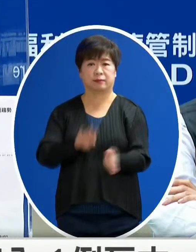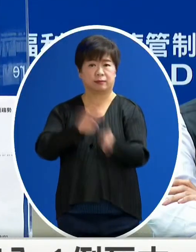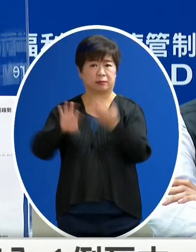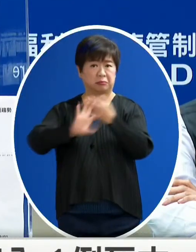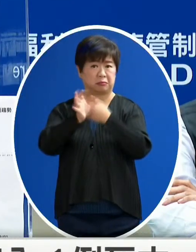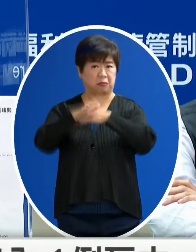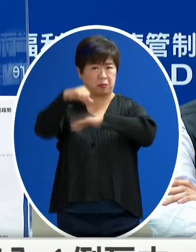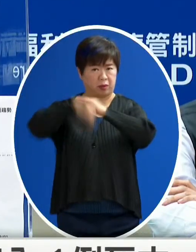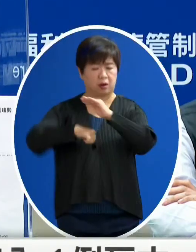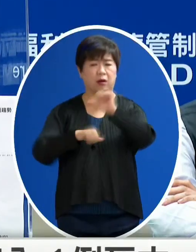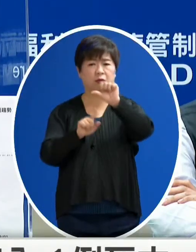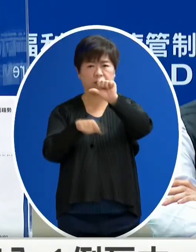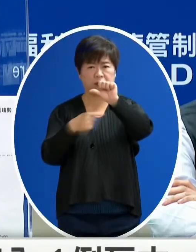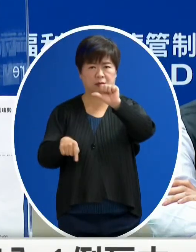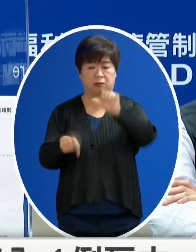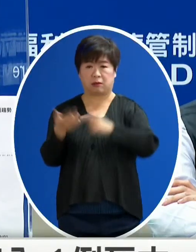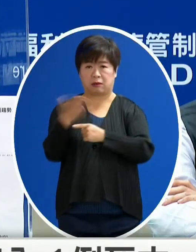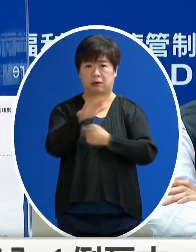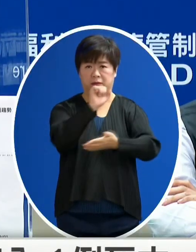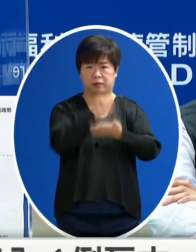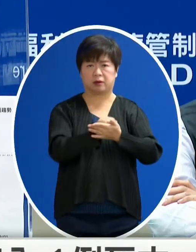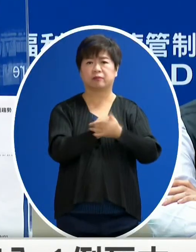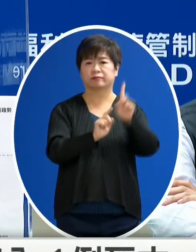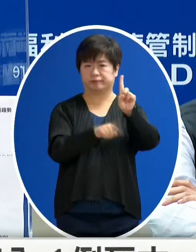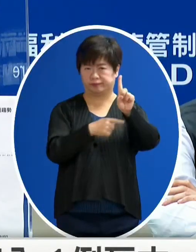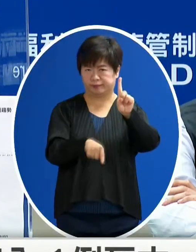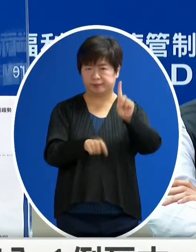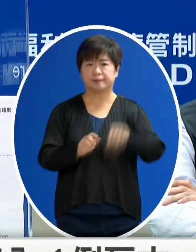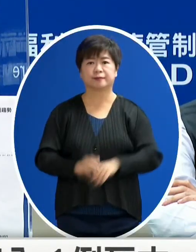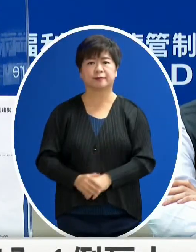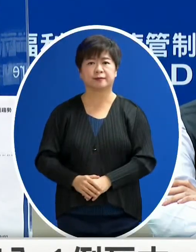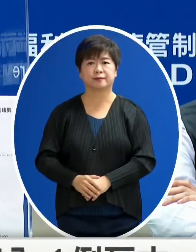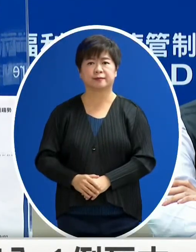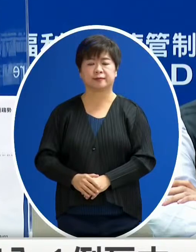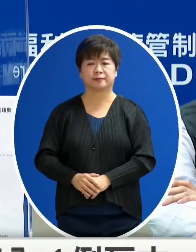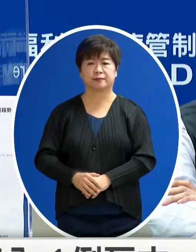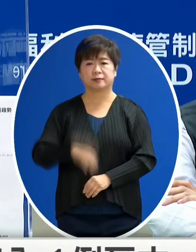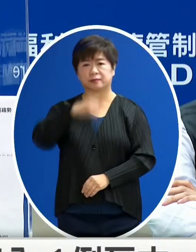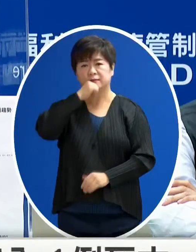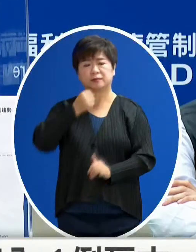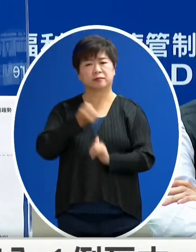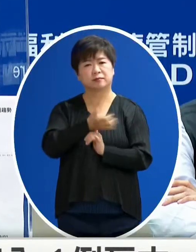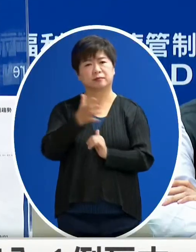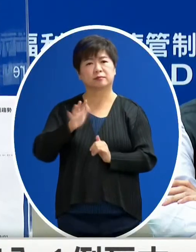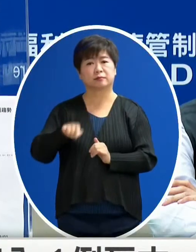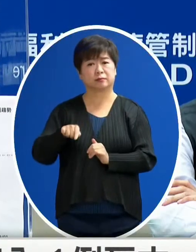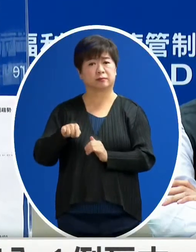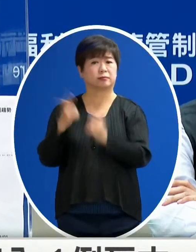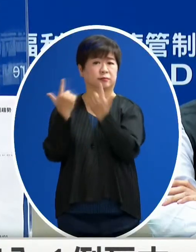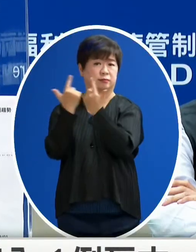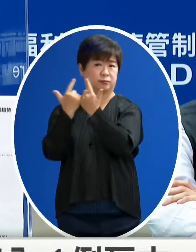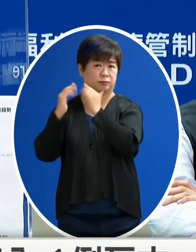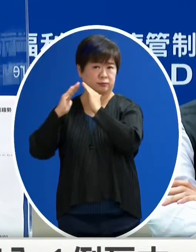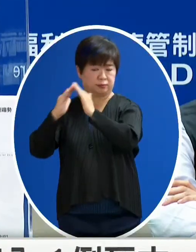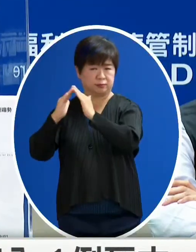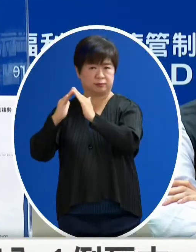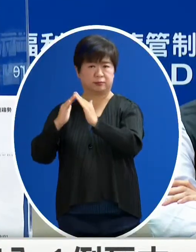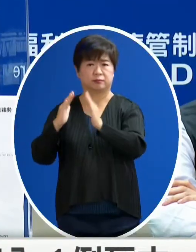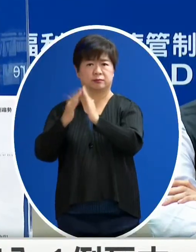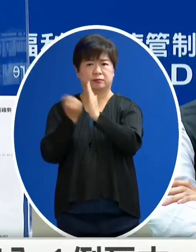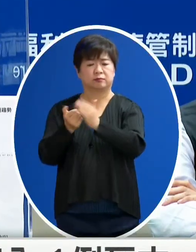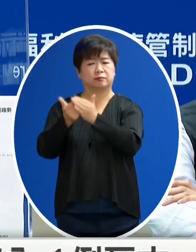移入有5例，死亡个案有1例哈。那今天的本土病例是在台北市哈，那解隔